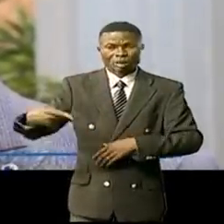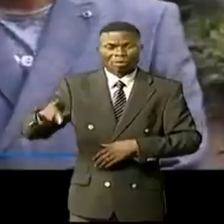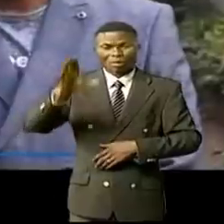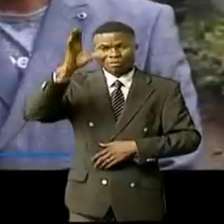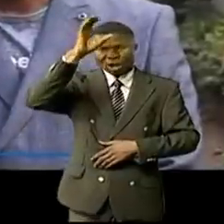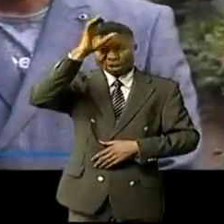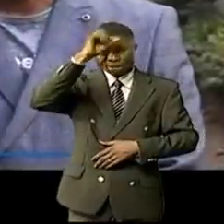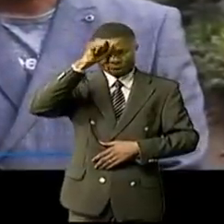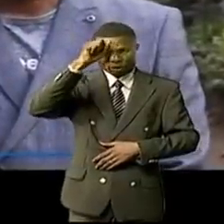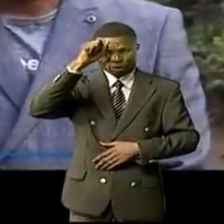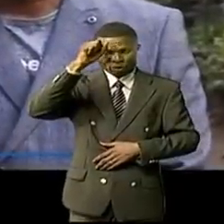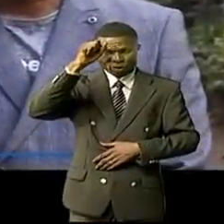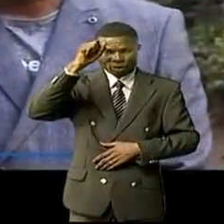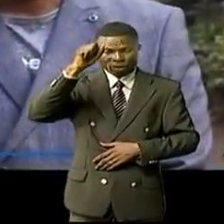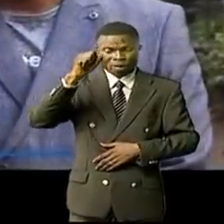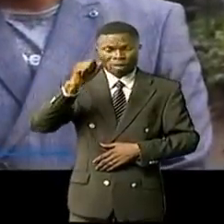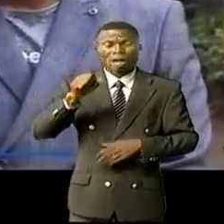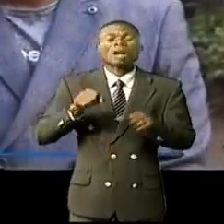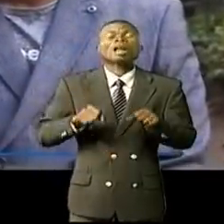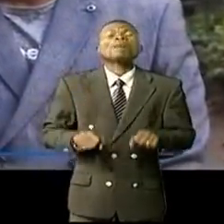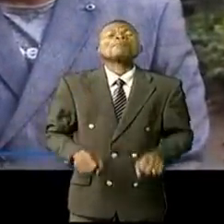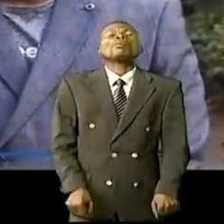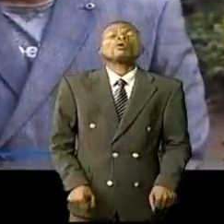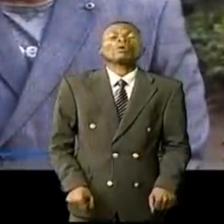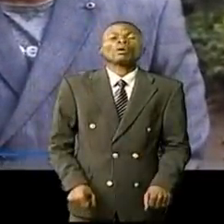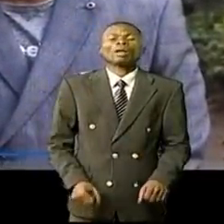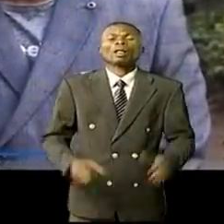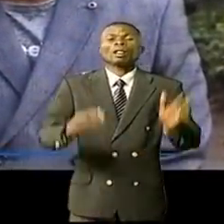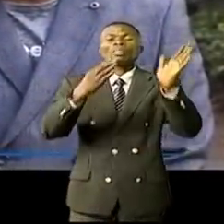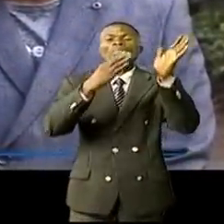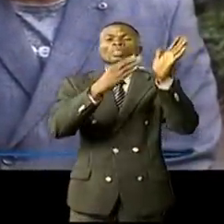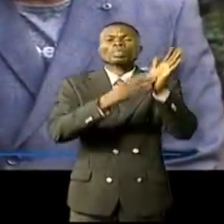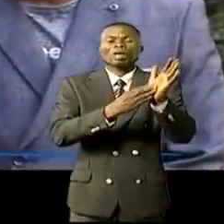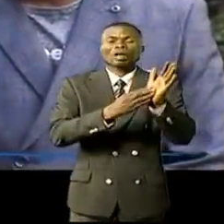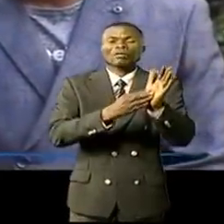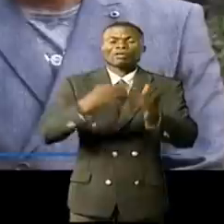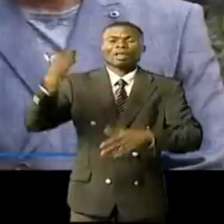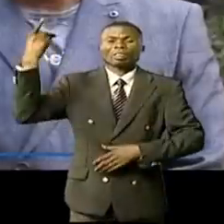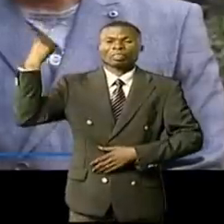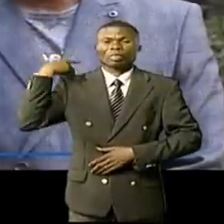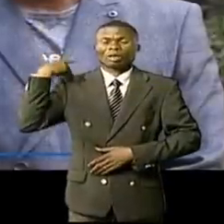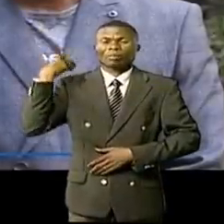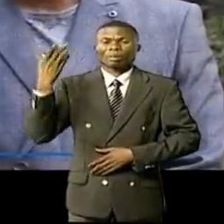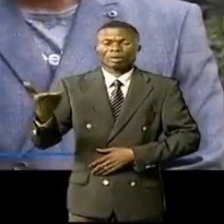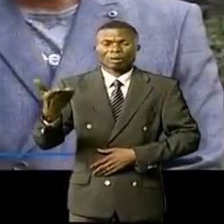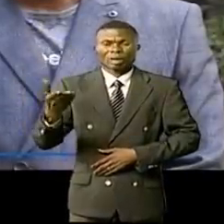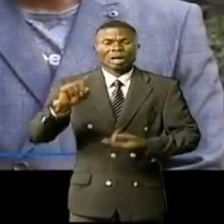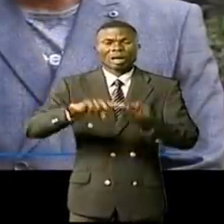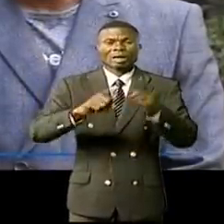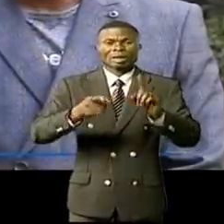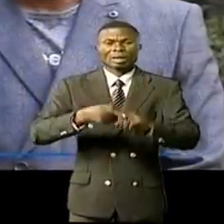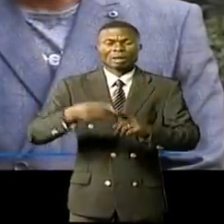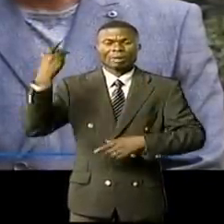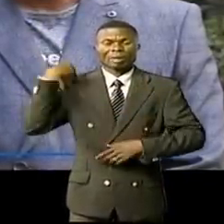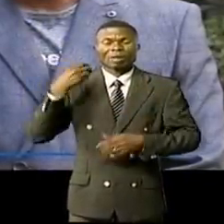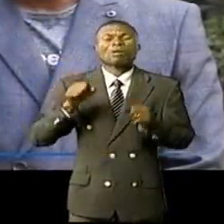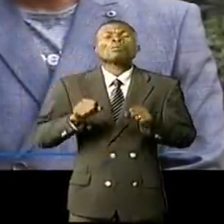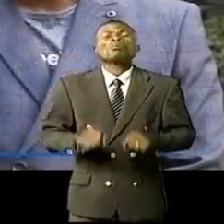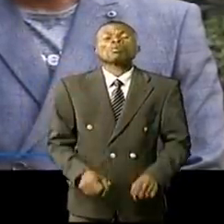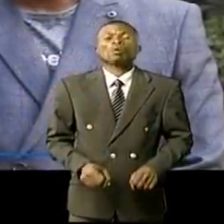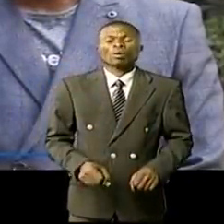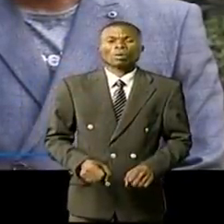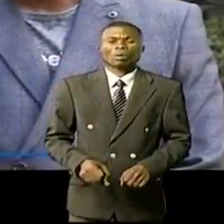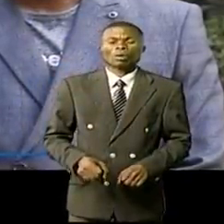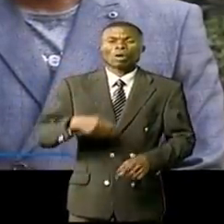Kwilu par la perte de 9 compatriotes. Nos collègues sont partis de